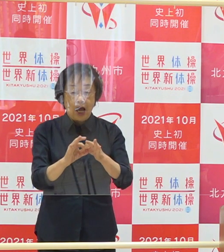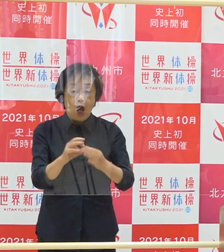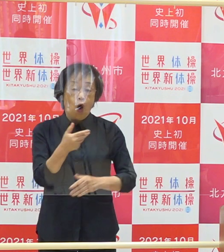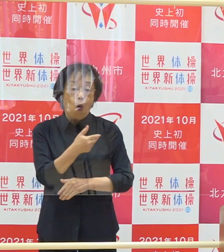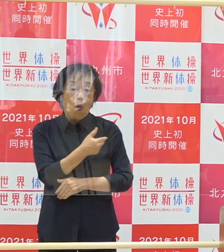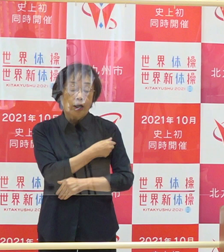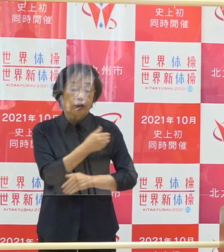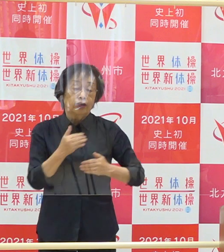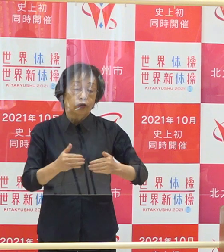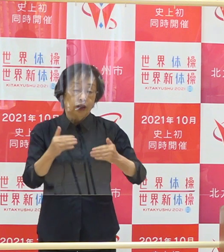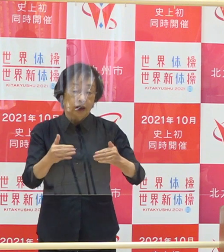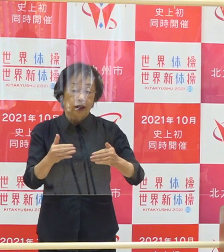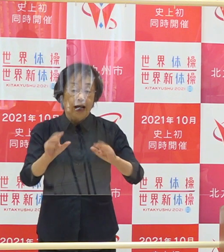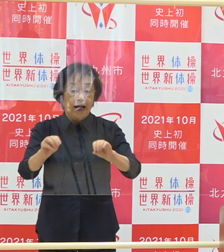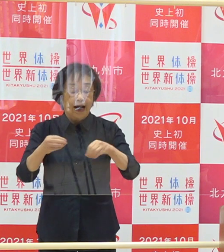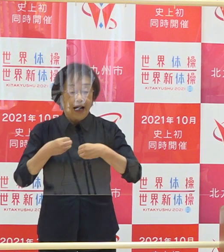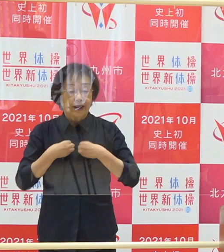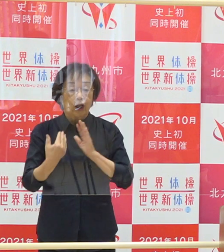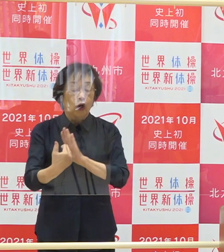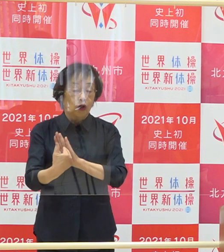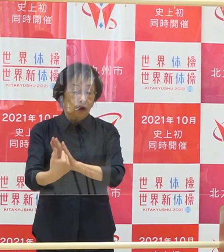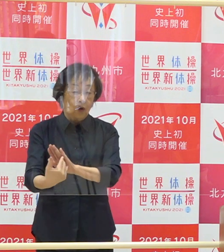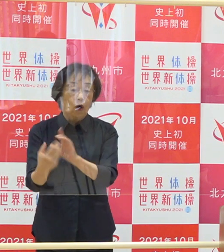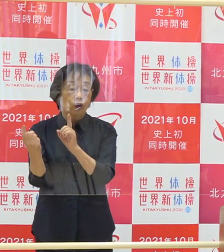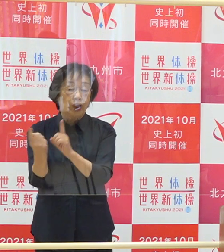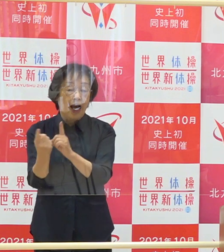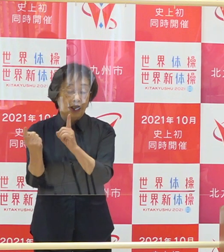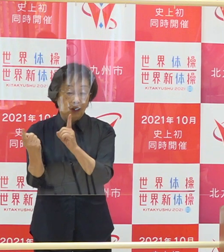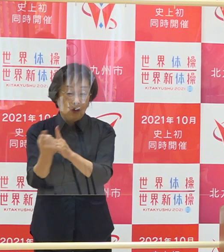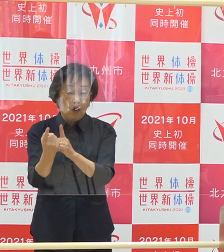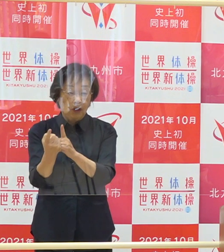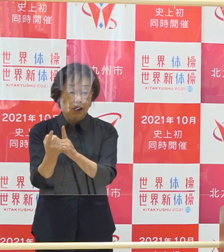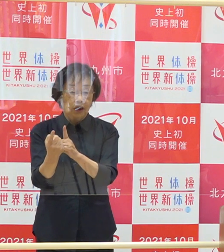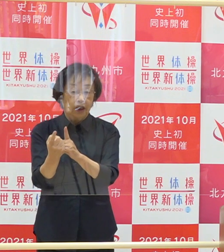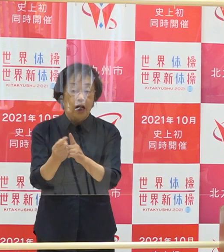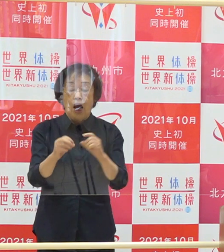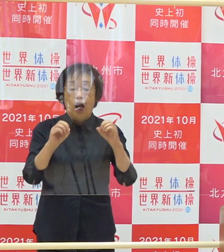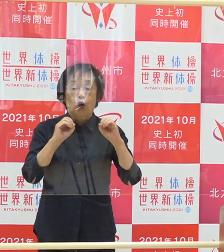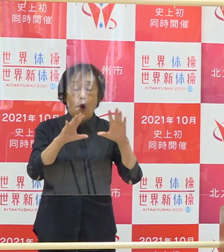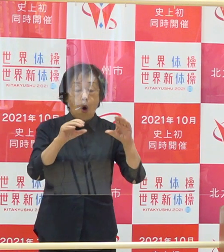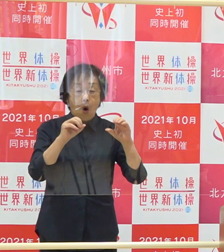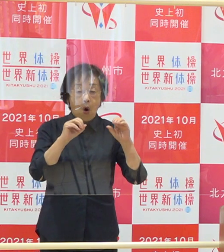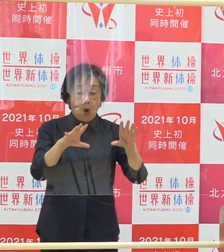など感染症対策に関する広報啓発活動を